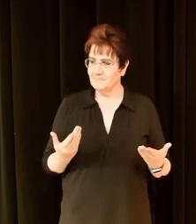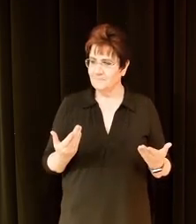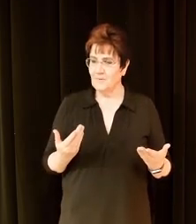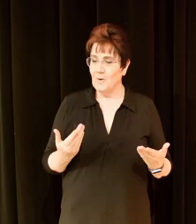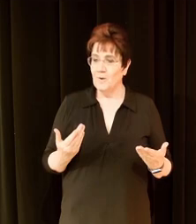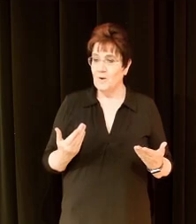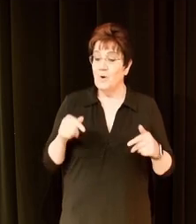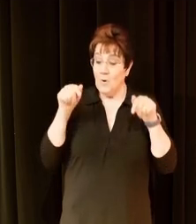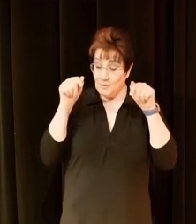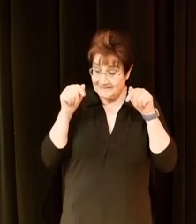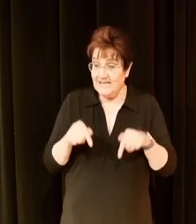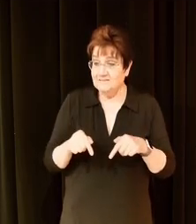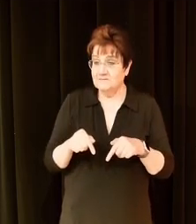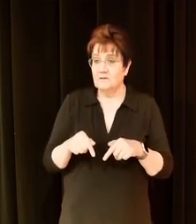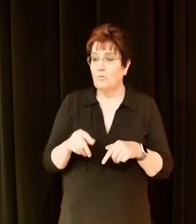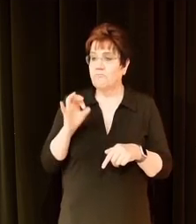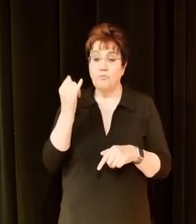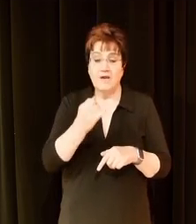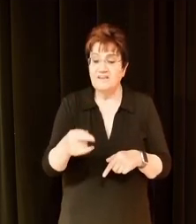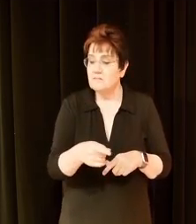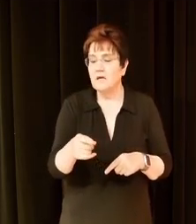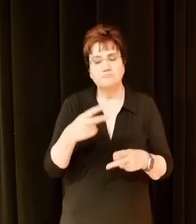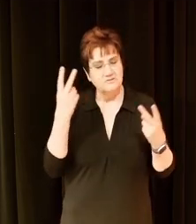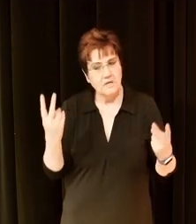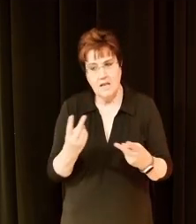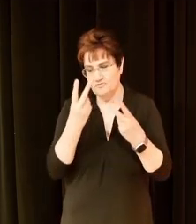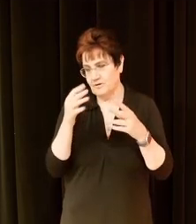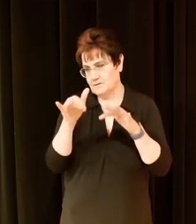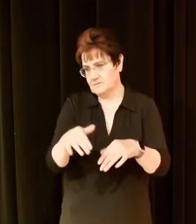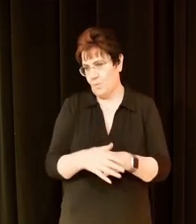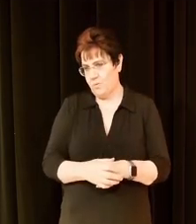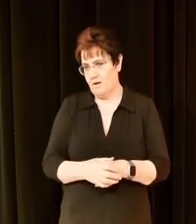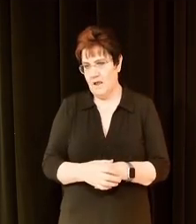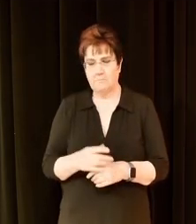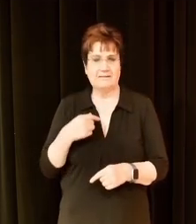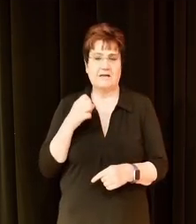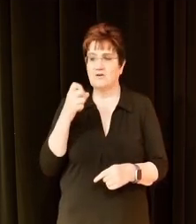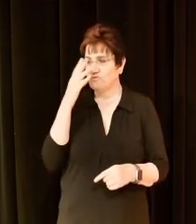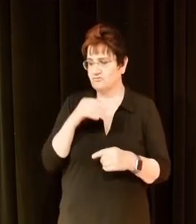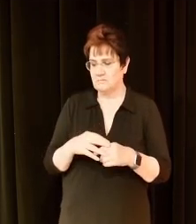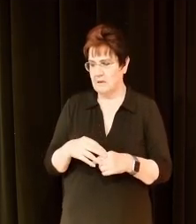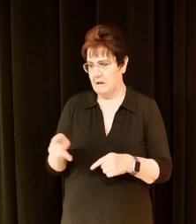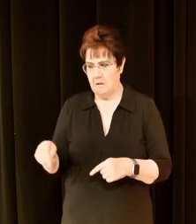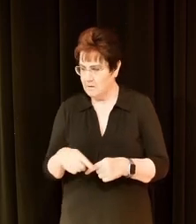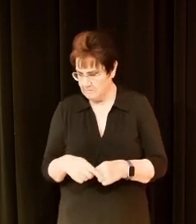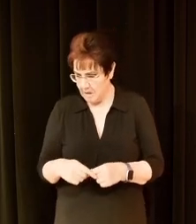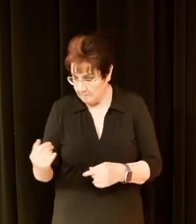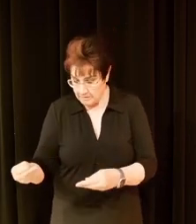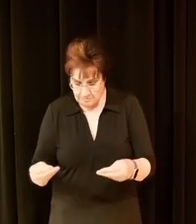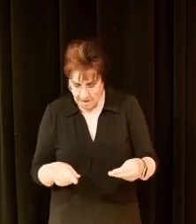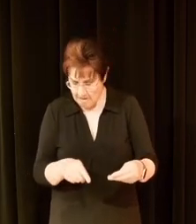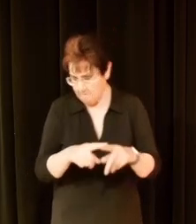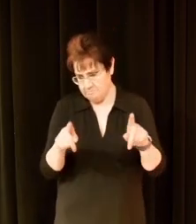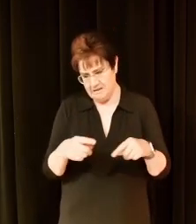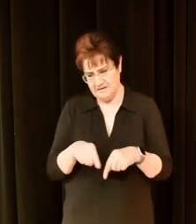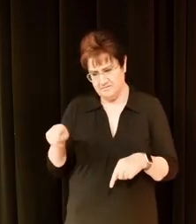Kindern selbstverständlich zugestehen, dass wir sagen, ich glaube, es sagt kaum jemand zu einem Kind, das ist aber ein hässliches Bild, was du da gemalt hast. Da gebe